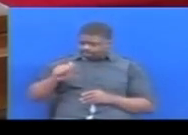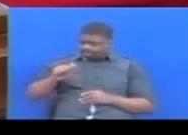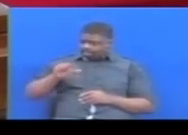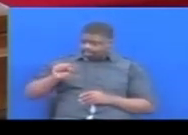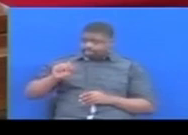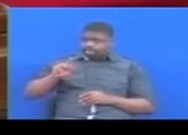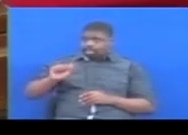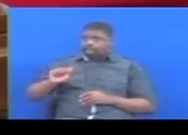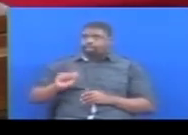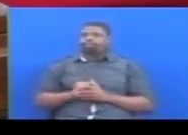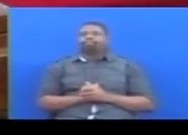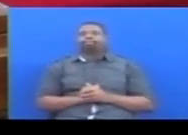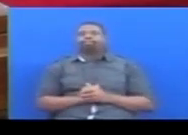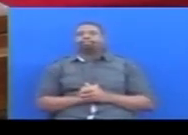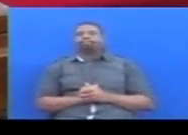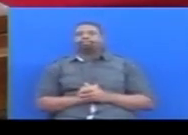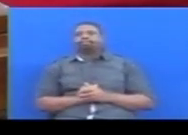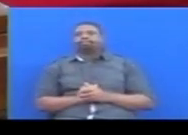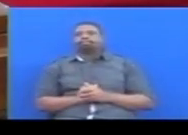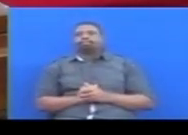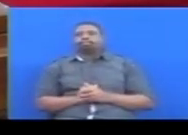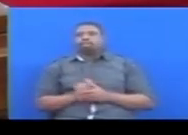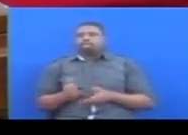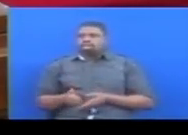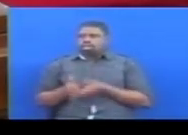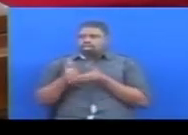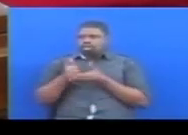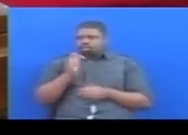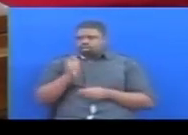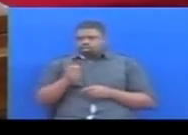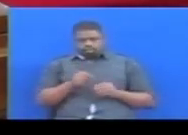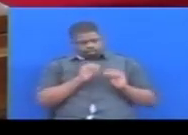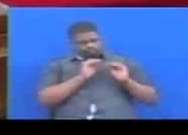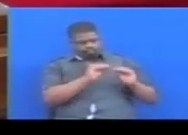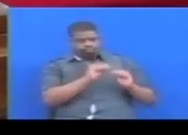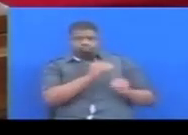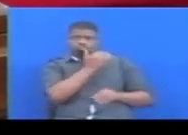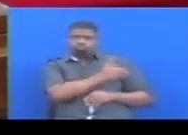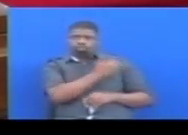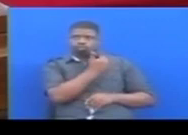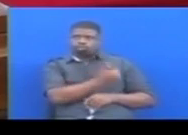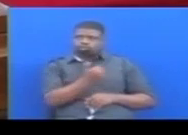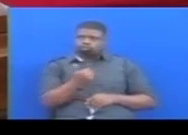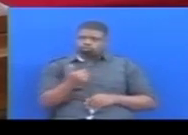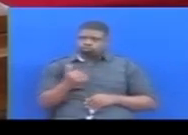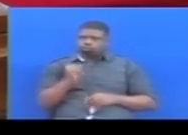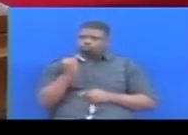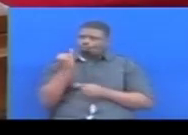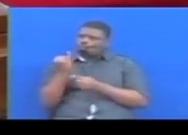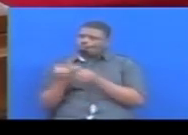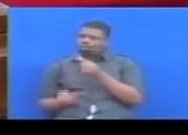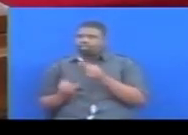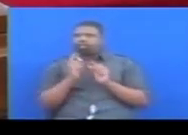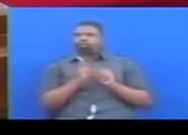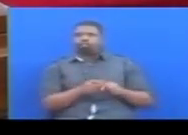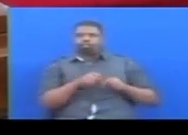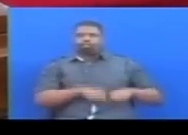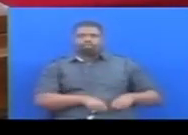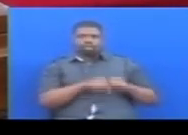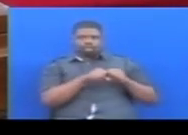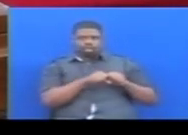viti maalum, kama ifuatavyo. Mheshimiwa Naibu Spika, mafunzo ya kuwahudumia watoto njiti yapo katika mtaala wa mafunzo